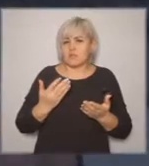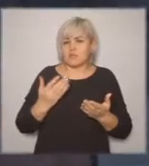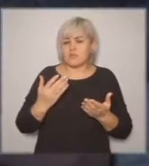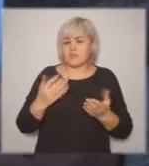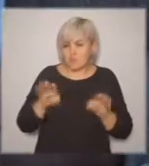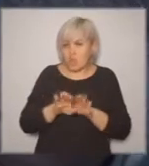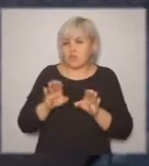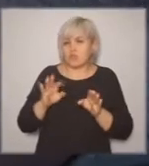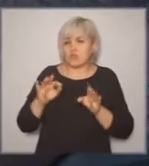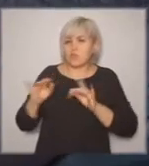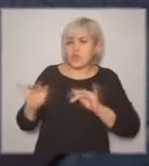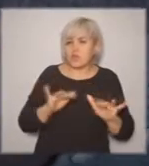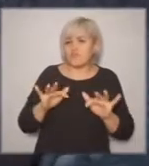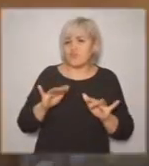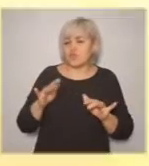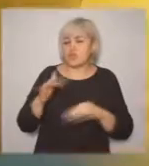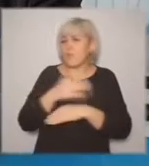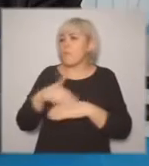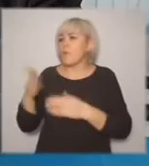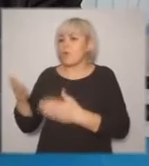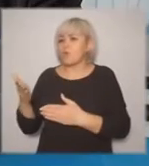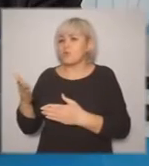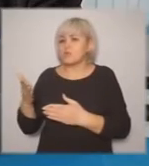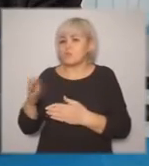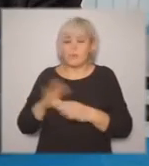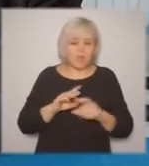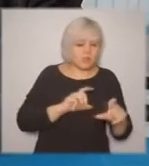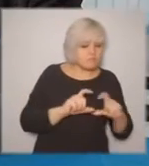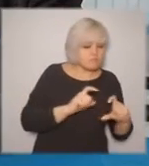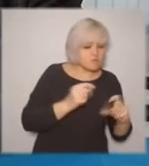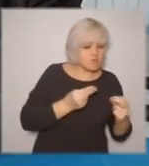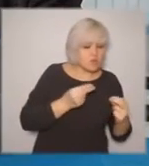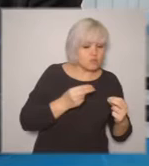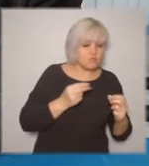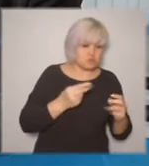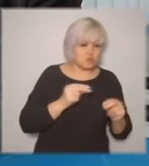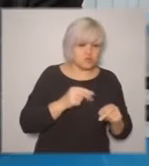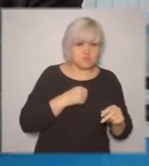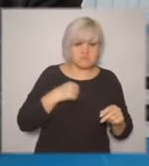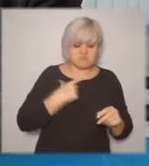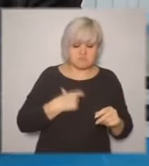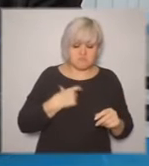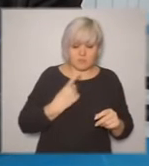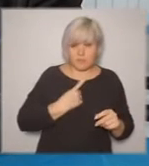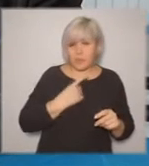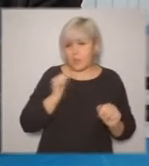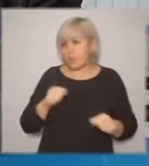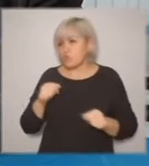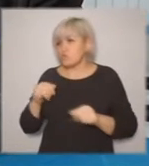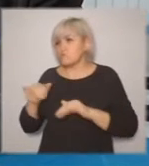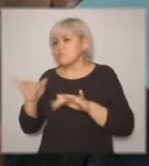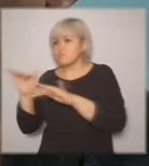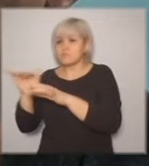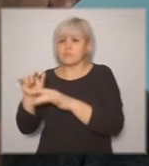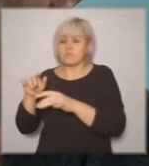микропространстве, понимаешь механику движения. Соответственно, накопив определенный